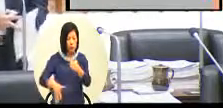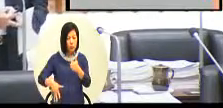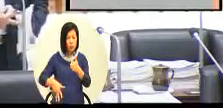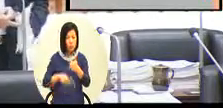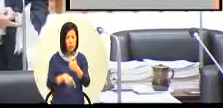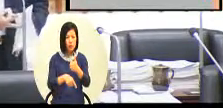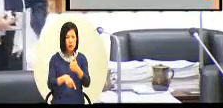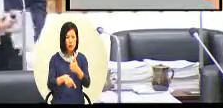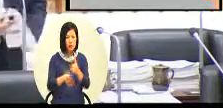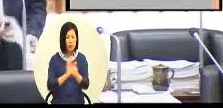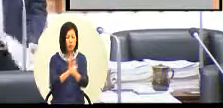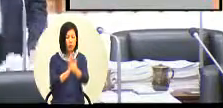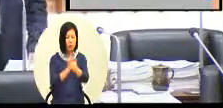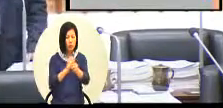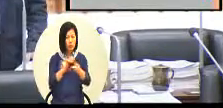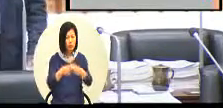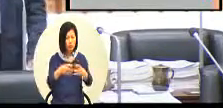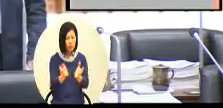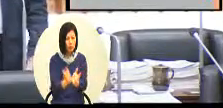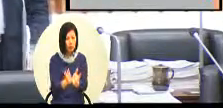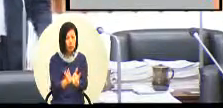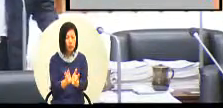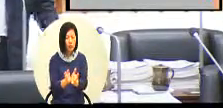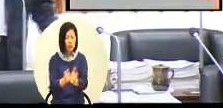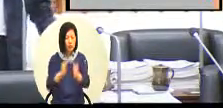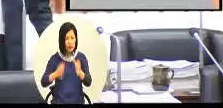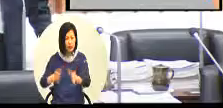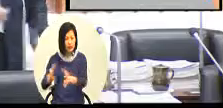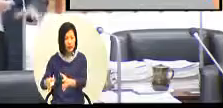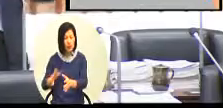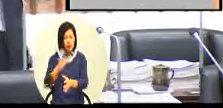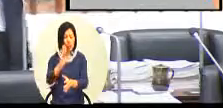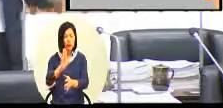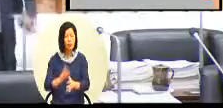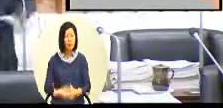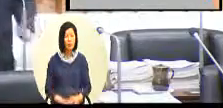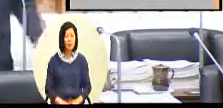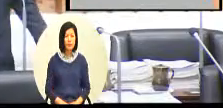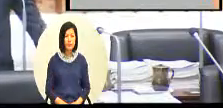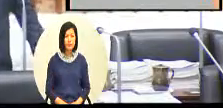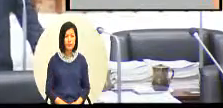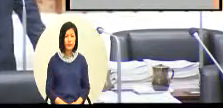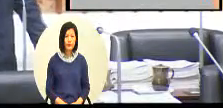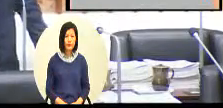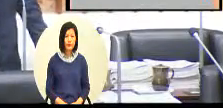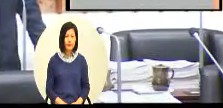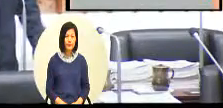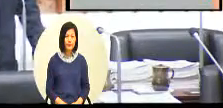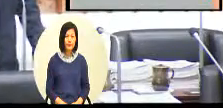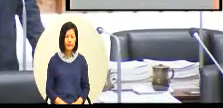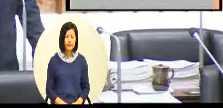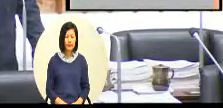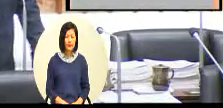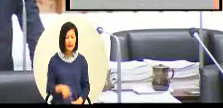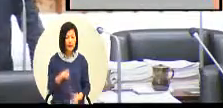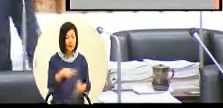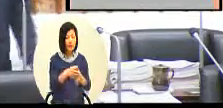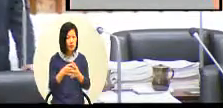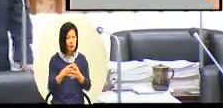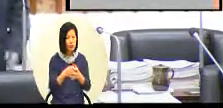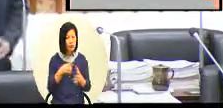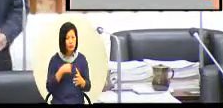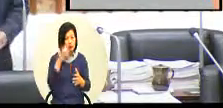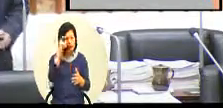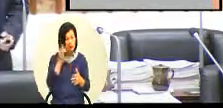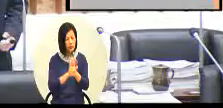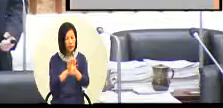做一个推动小组的组成，一个推动小组的成这个组织，这个组织我在想，这个